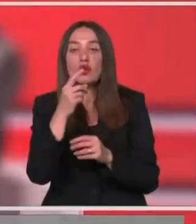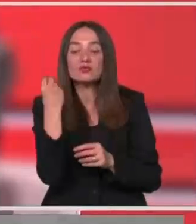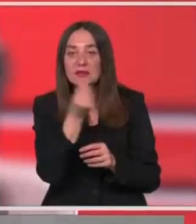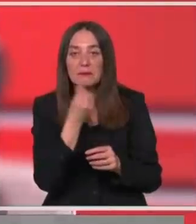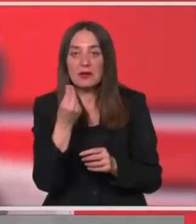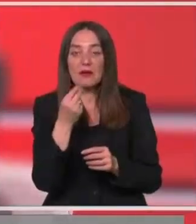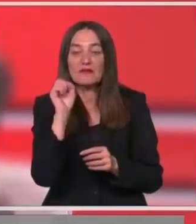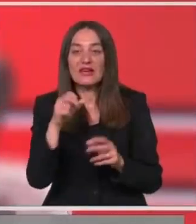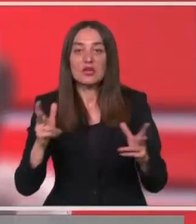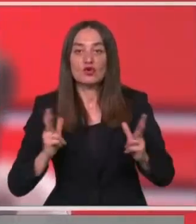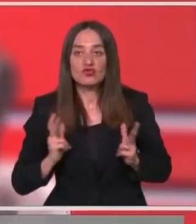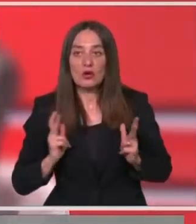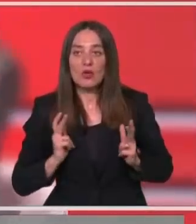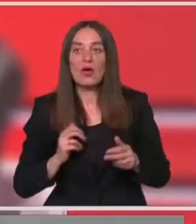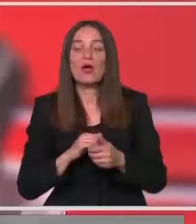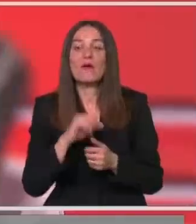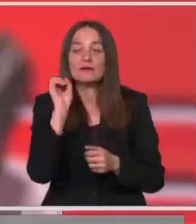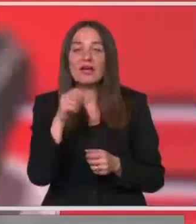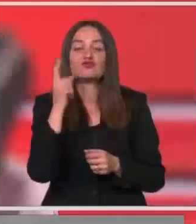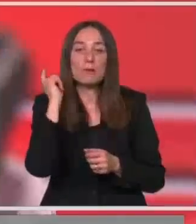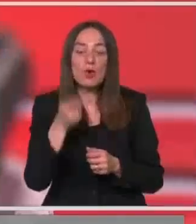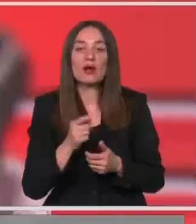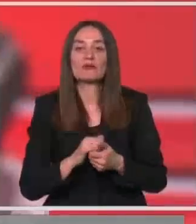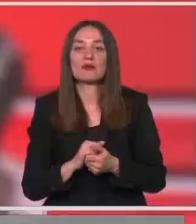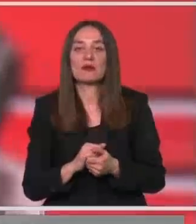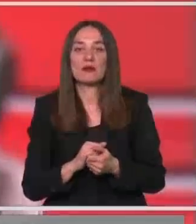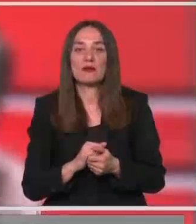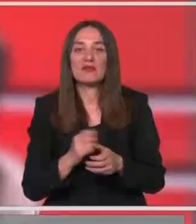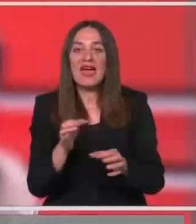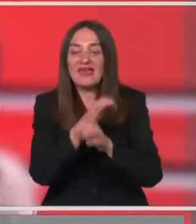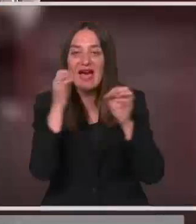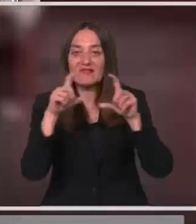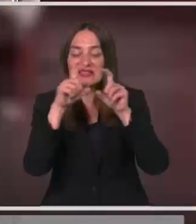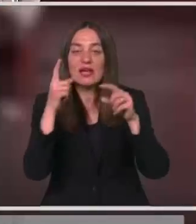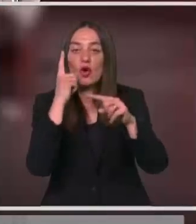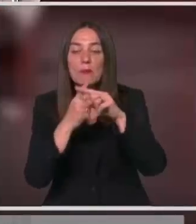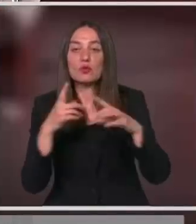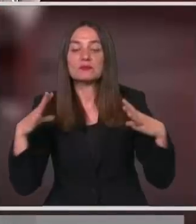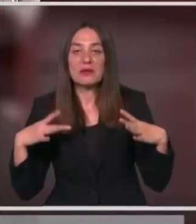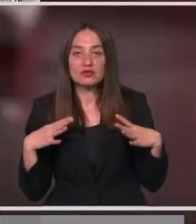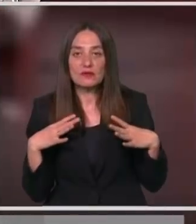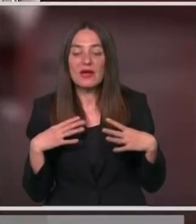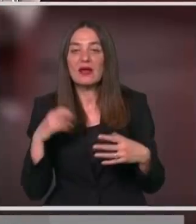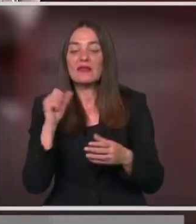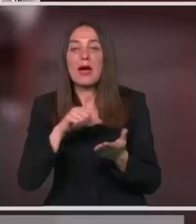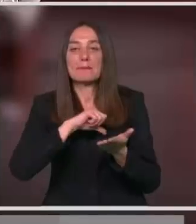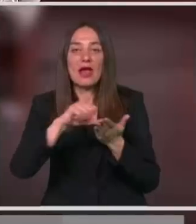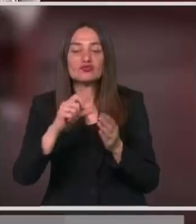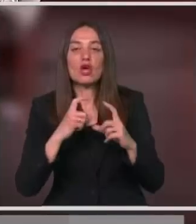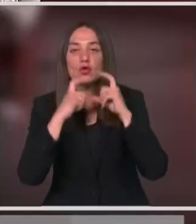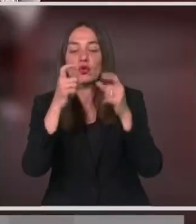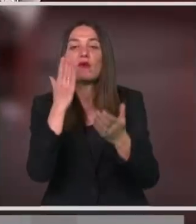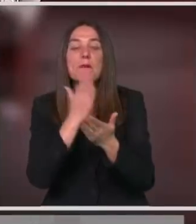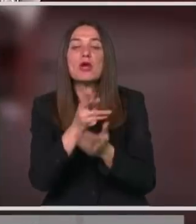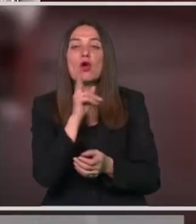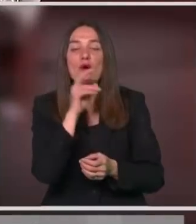se očekuje da će morati javni sektor plus penzioneri da plaćaju dugove